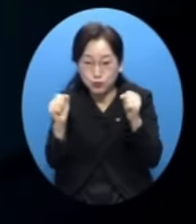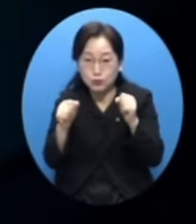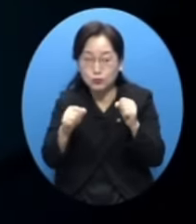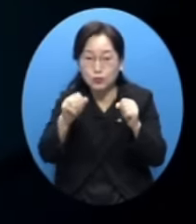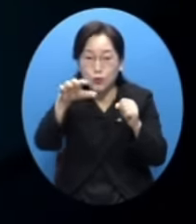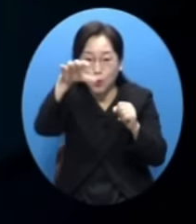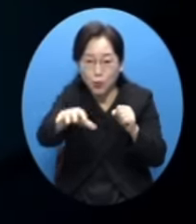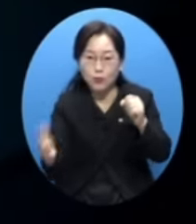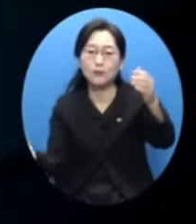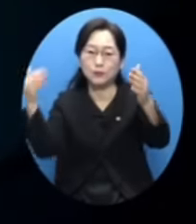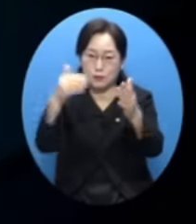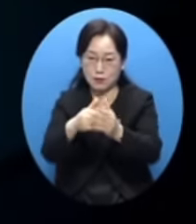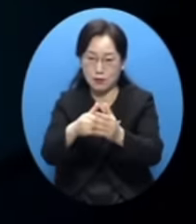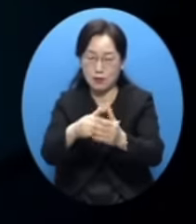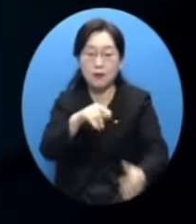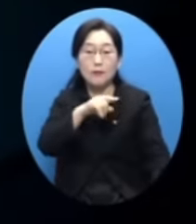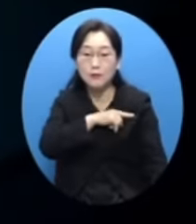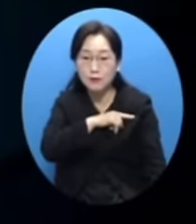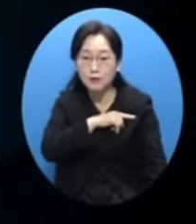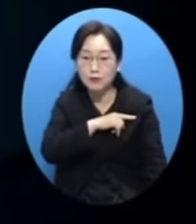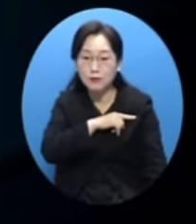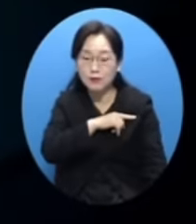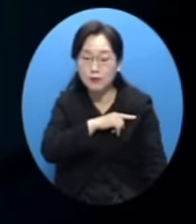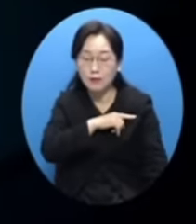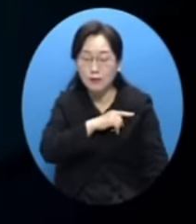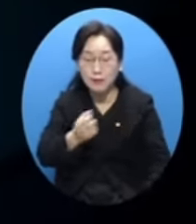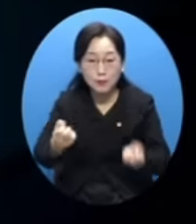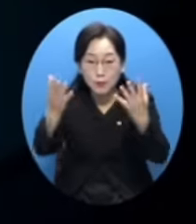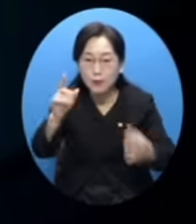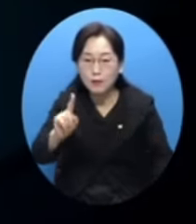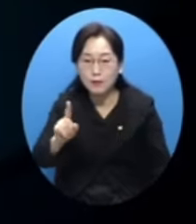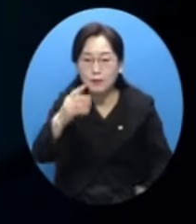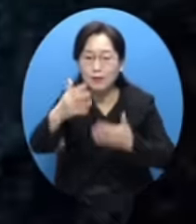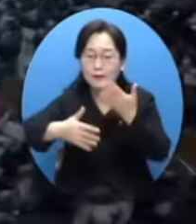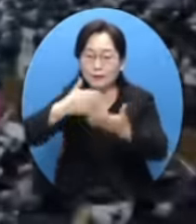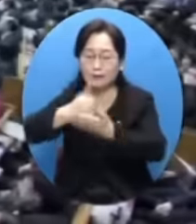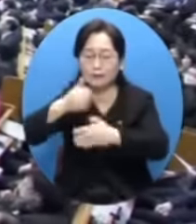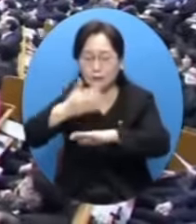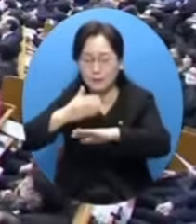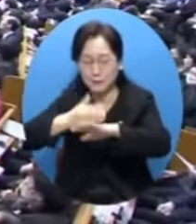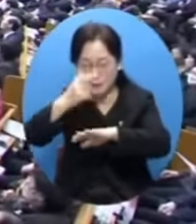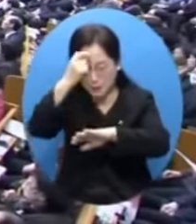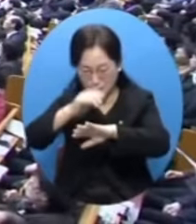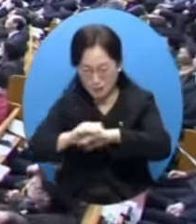이곳에 도착해서 저들이 제일 먼저 한 것이 하나님 앞에 감사 예배를 드리고